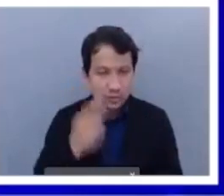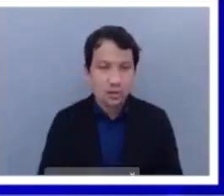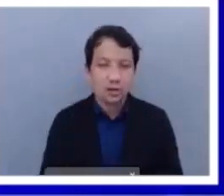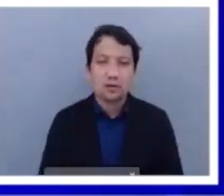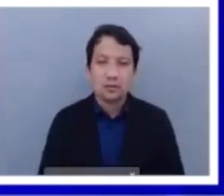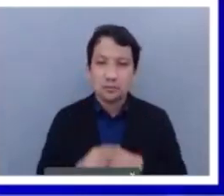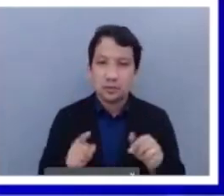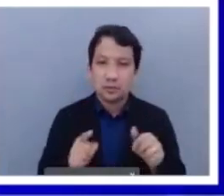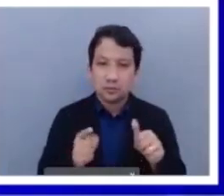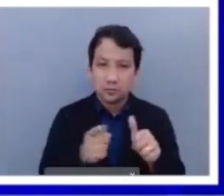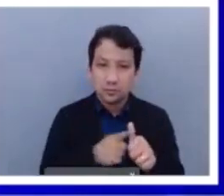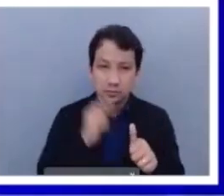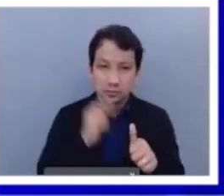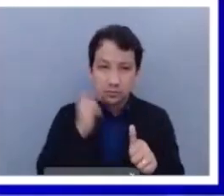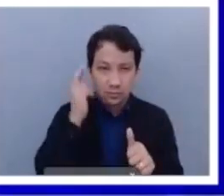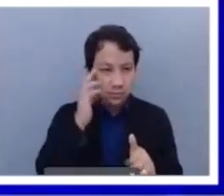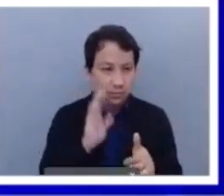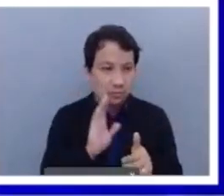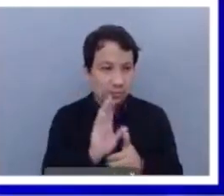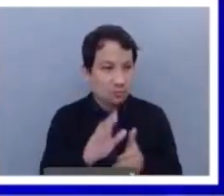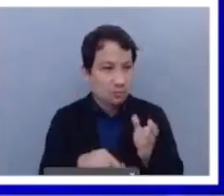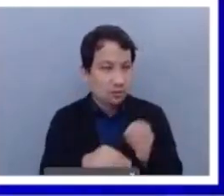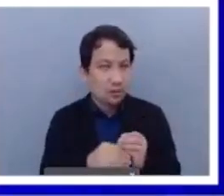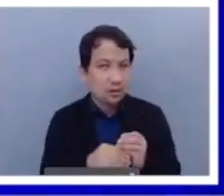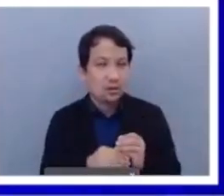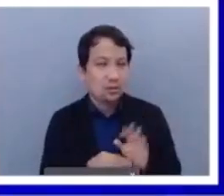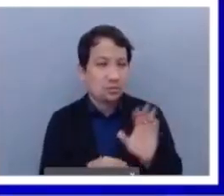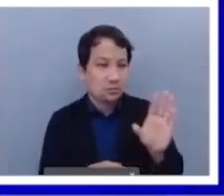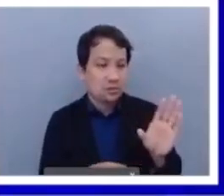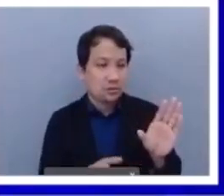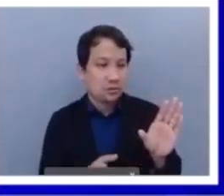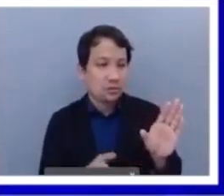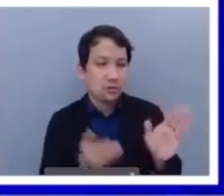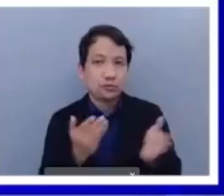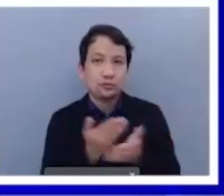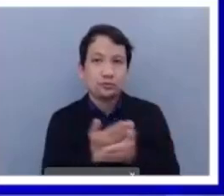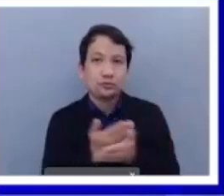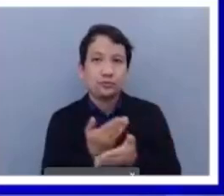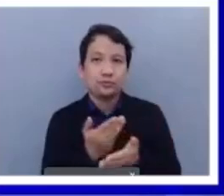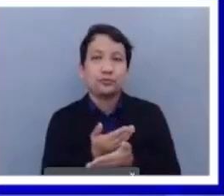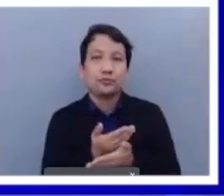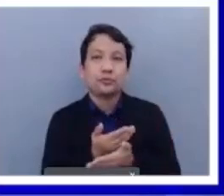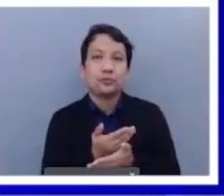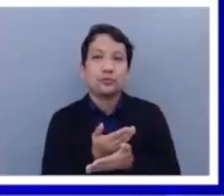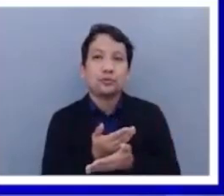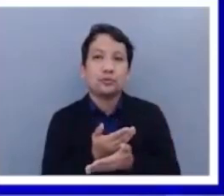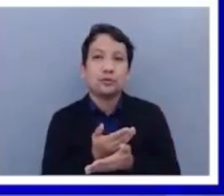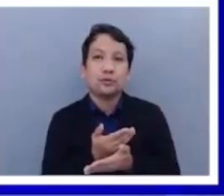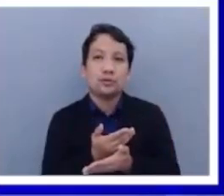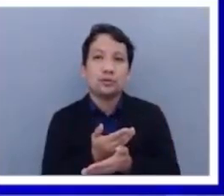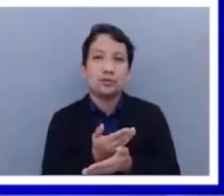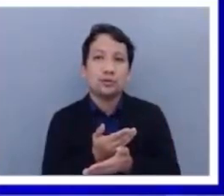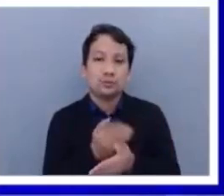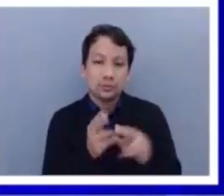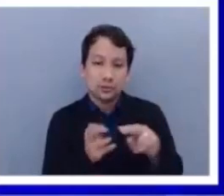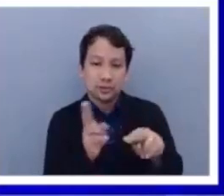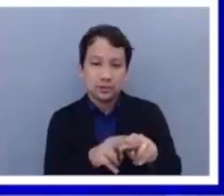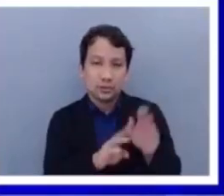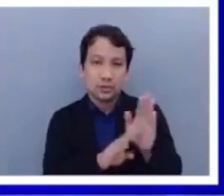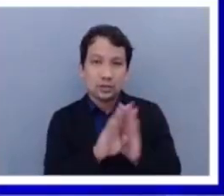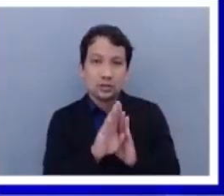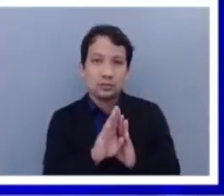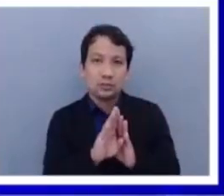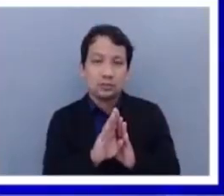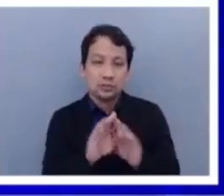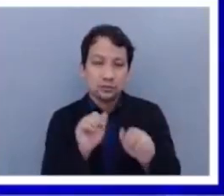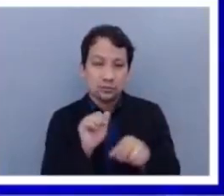ang isang factor dito ay yung new entrant nga or yung increases rather in the labor force, no.